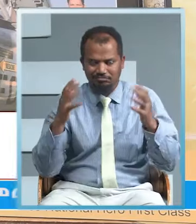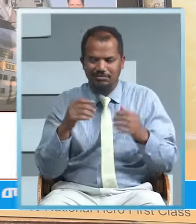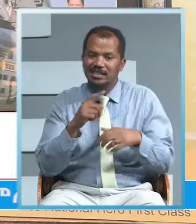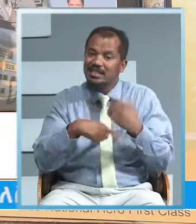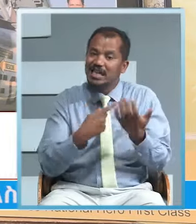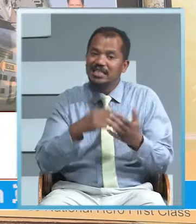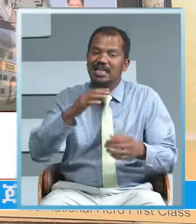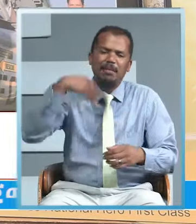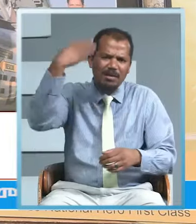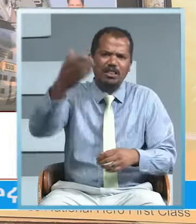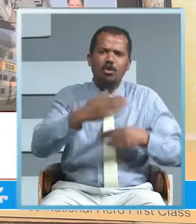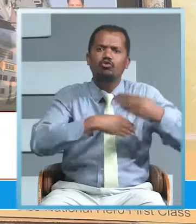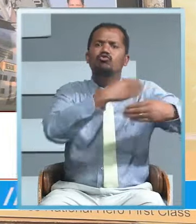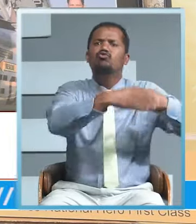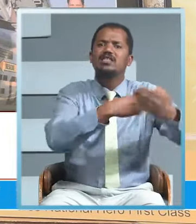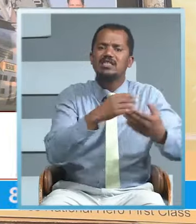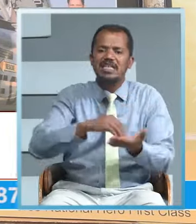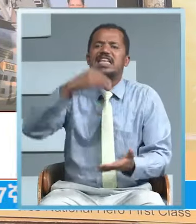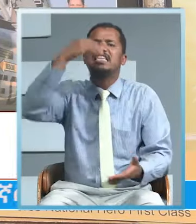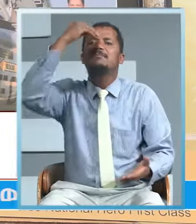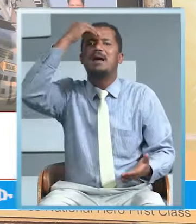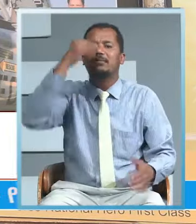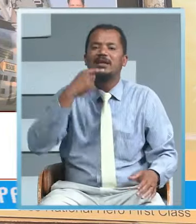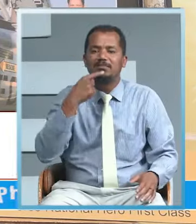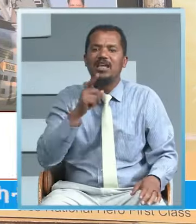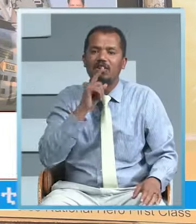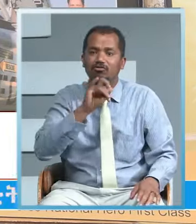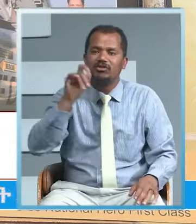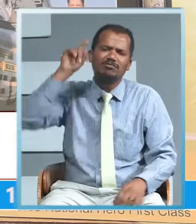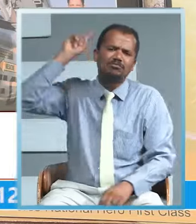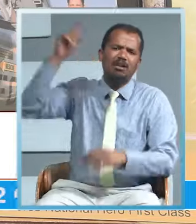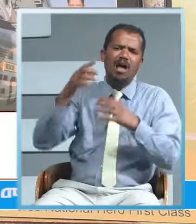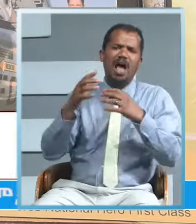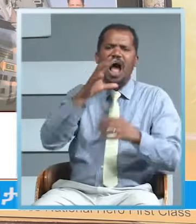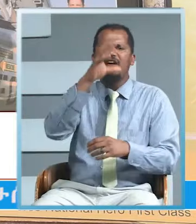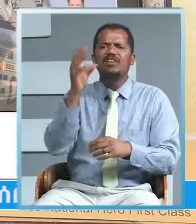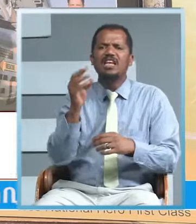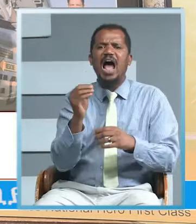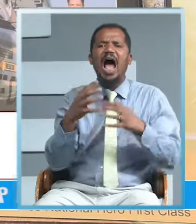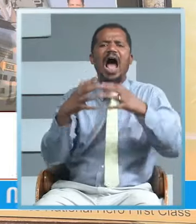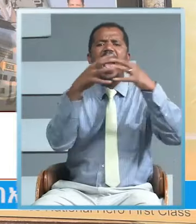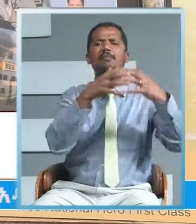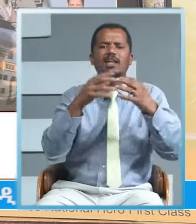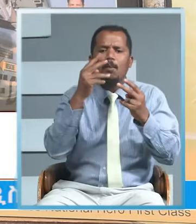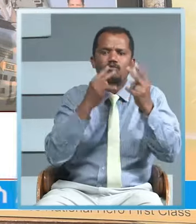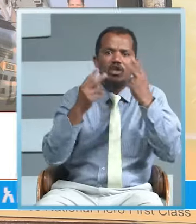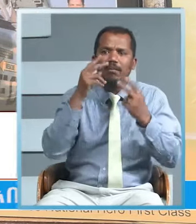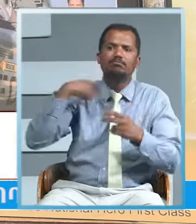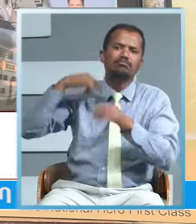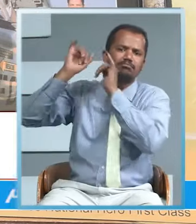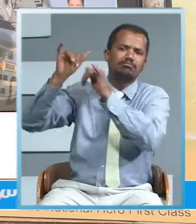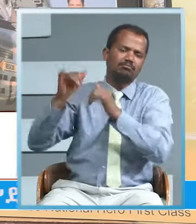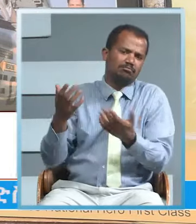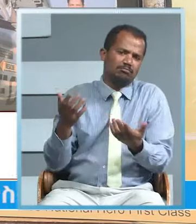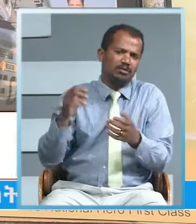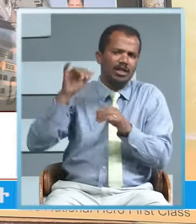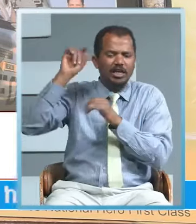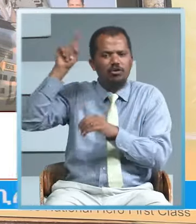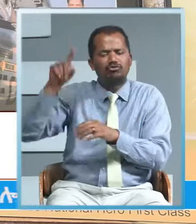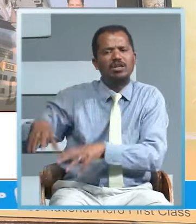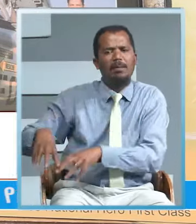ስለዚህ ለሚቀጥለው ጀነሬሽን እንዲማርበት ብዬ ነው እንጂ እዛማ ለአፍሪካን አሜሪካን እንደሱ አይነት የነሱ ተማሪ የነበረ